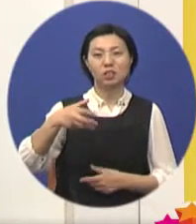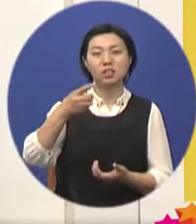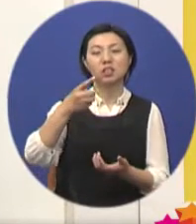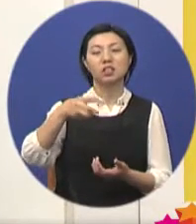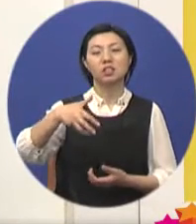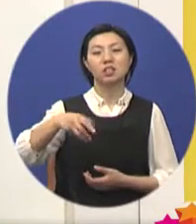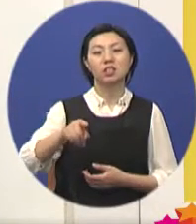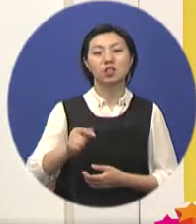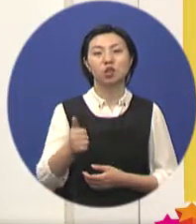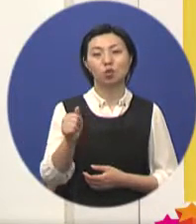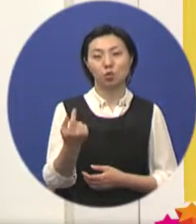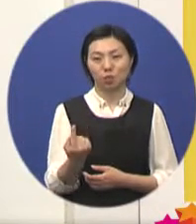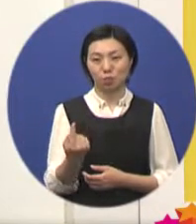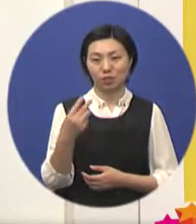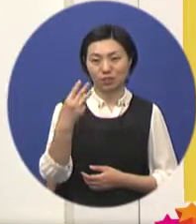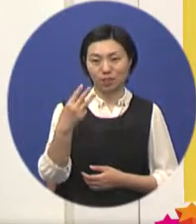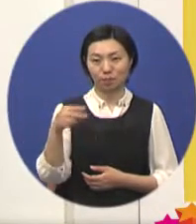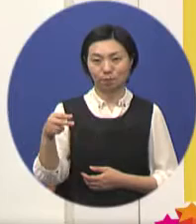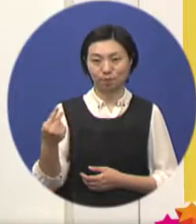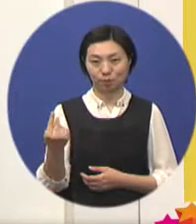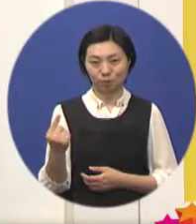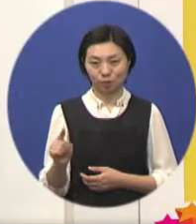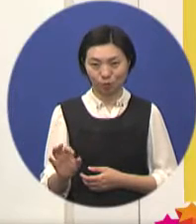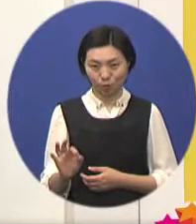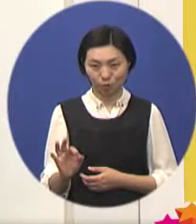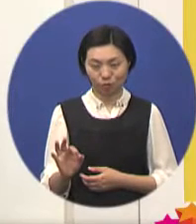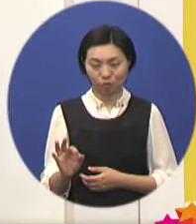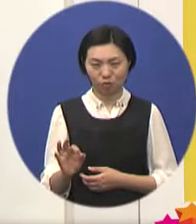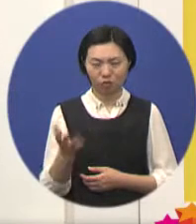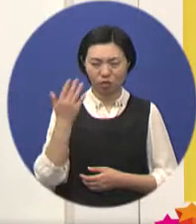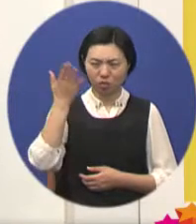지난번에요. 네. 네. 제가 한 분 그때